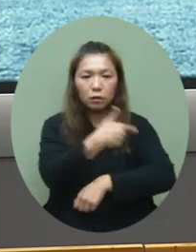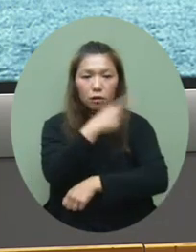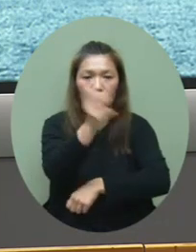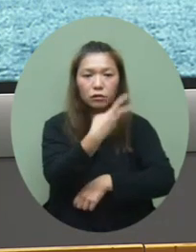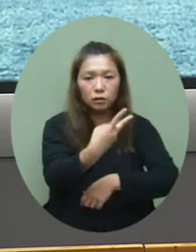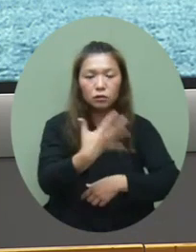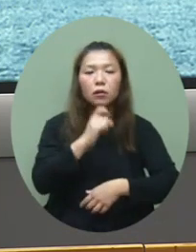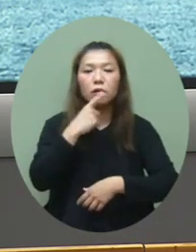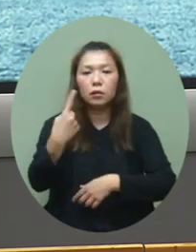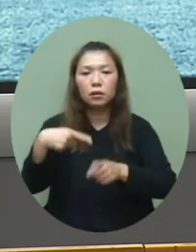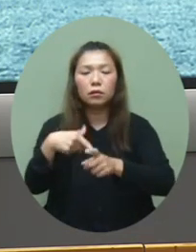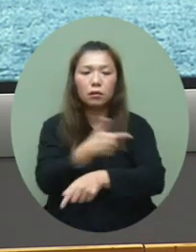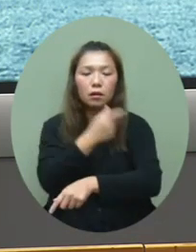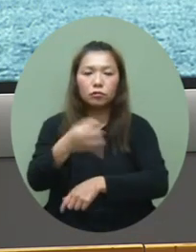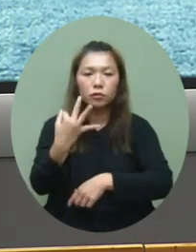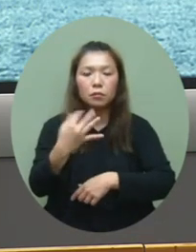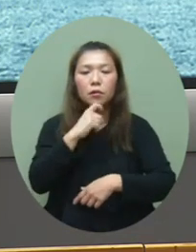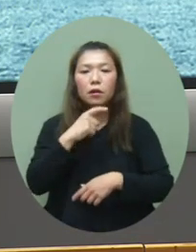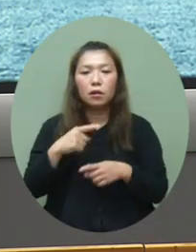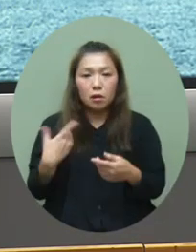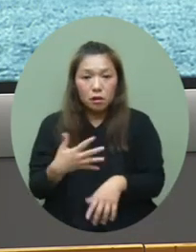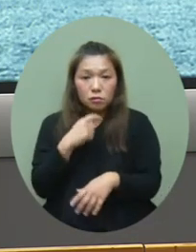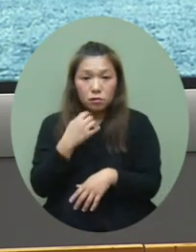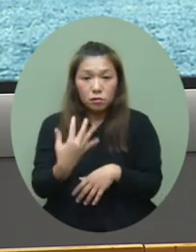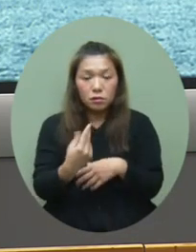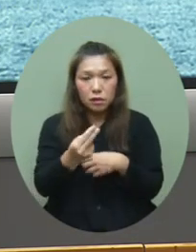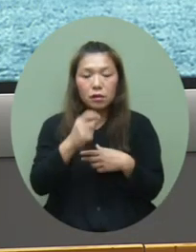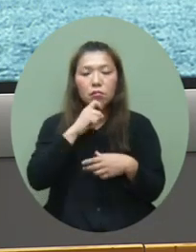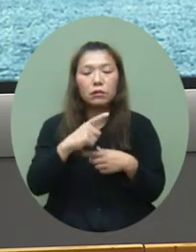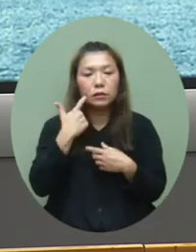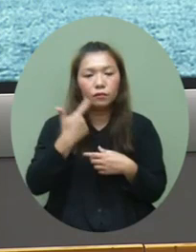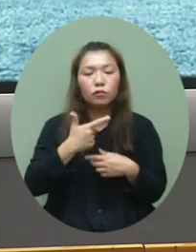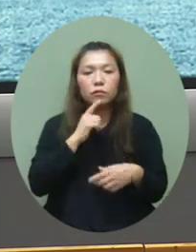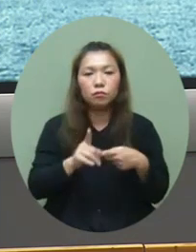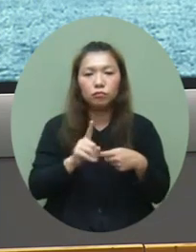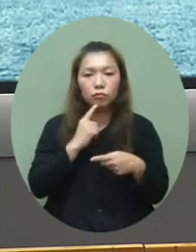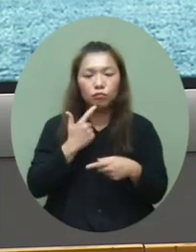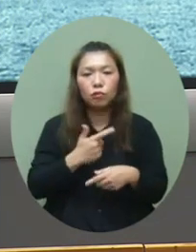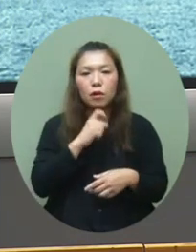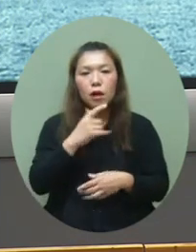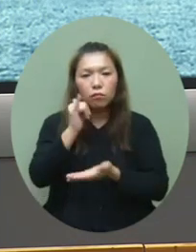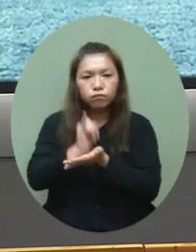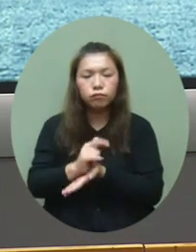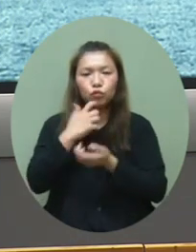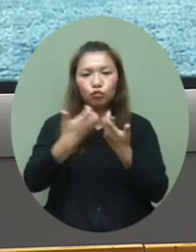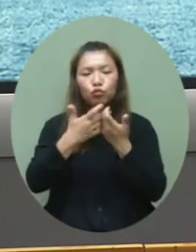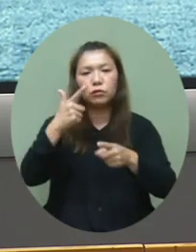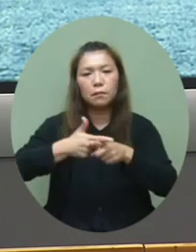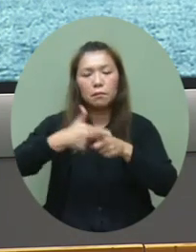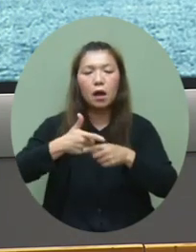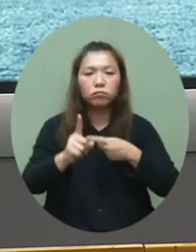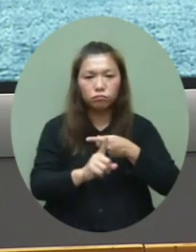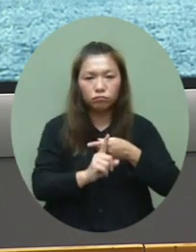針，一位打了三針，7名的病人情況嚴重。現時留院的確診病人裏面總共有18名危